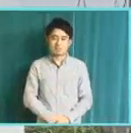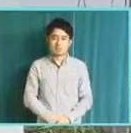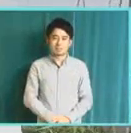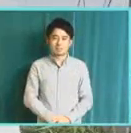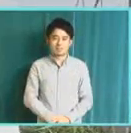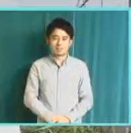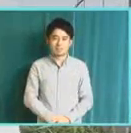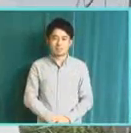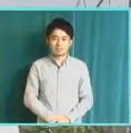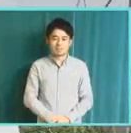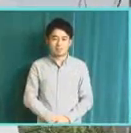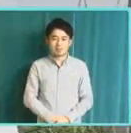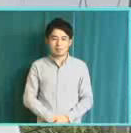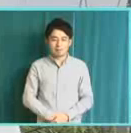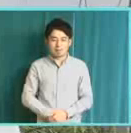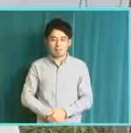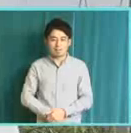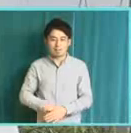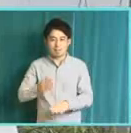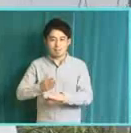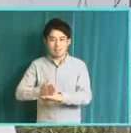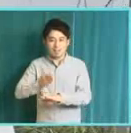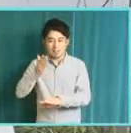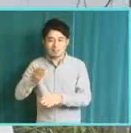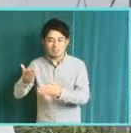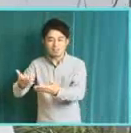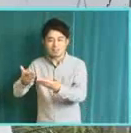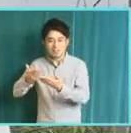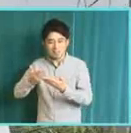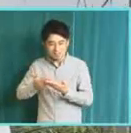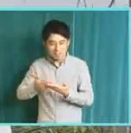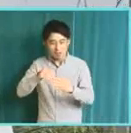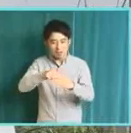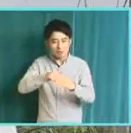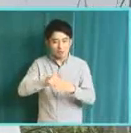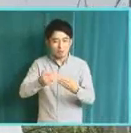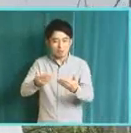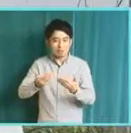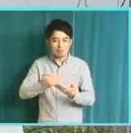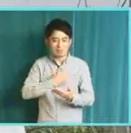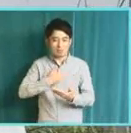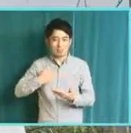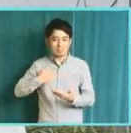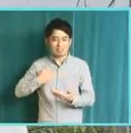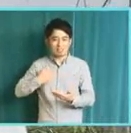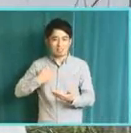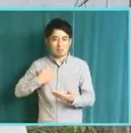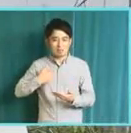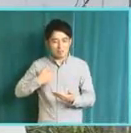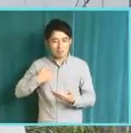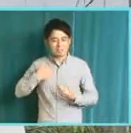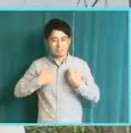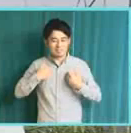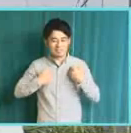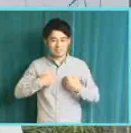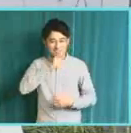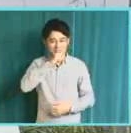、どちらかというと感謝されて、お給料もらえてみたいなところがあって、ちょっとラッキーかなみたい